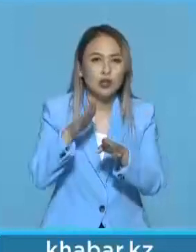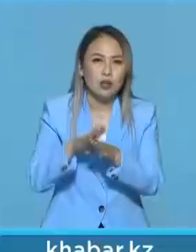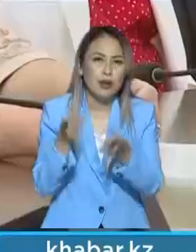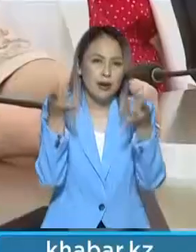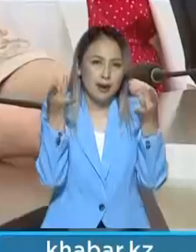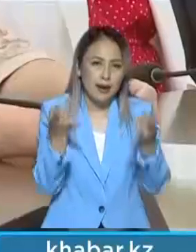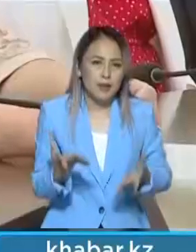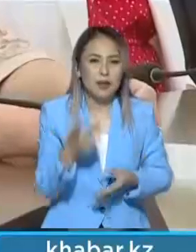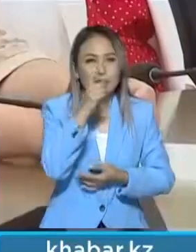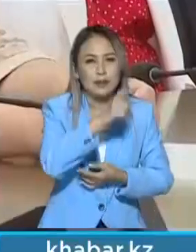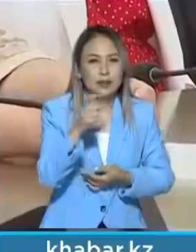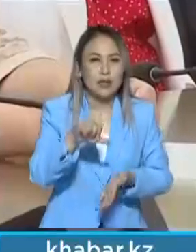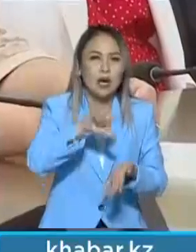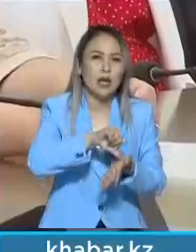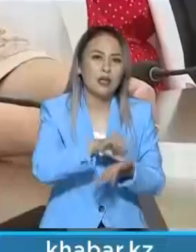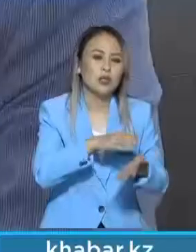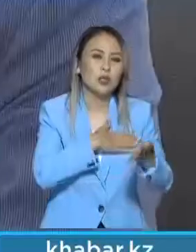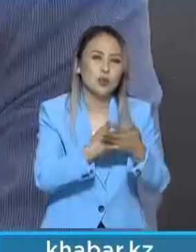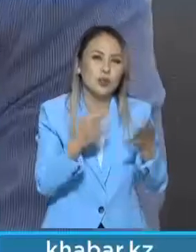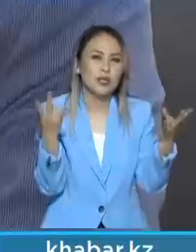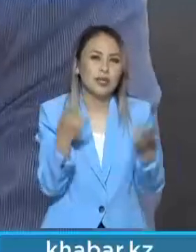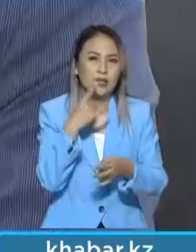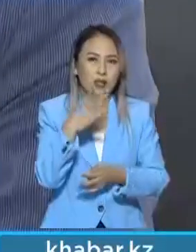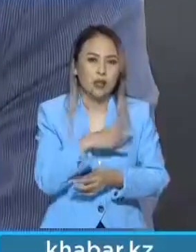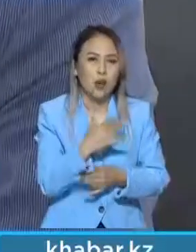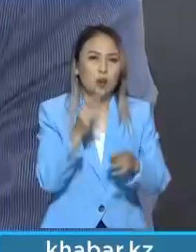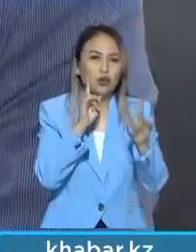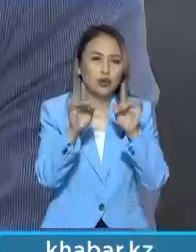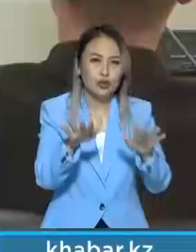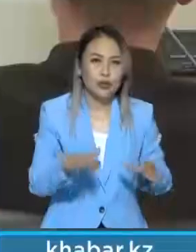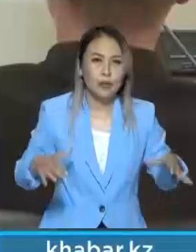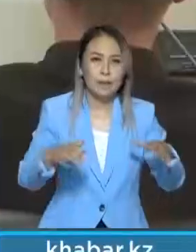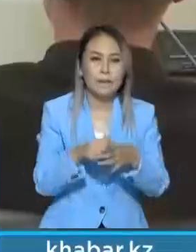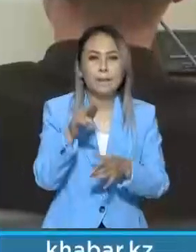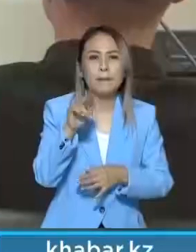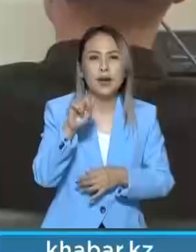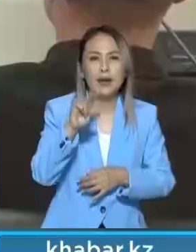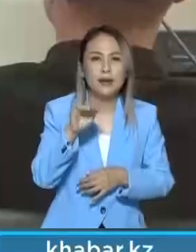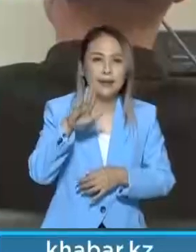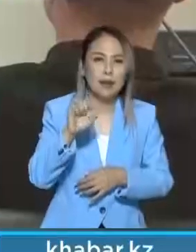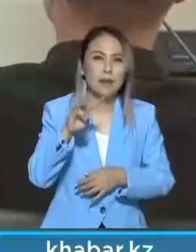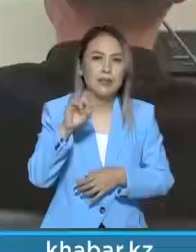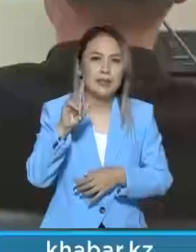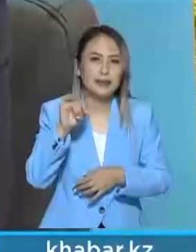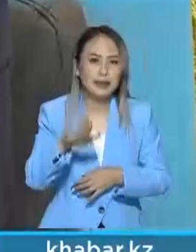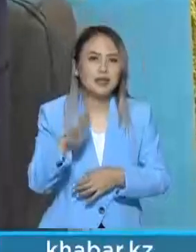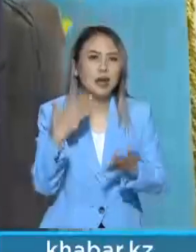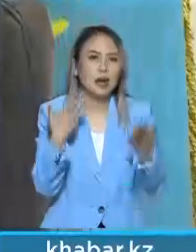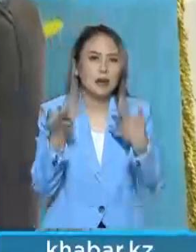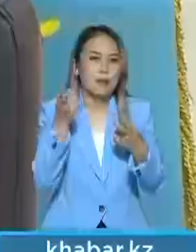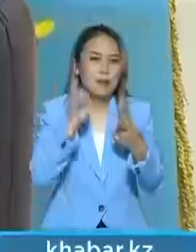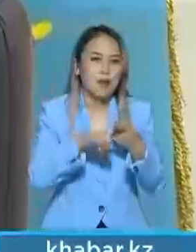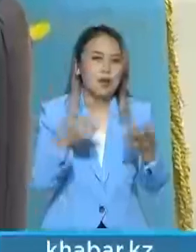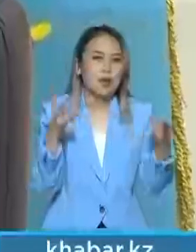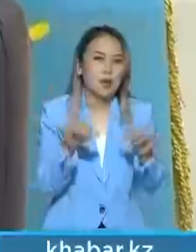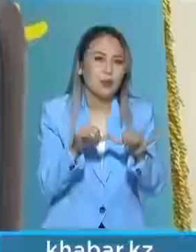бағдарламаларды жүзеге асыруға қарапайым азаматтардың атсалысуы керек екенін айтты. Ол үшін парламент палаталары мен мәслихат арасында байланысты